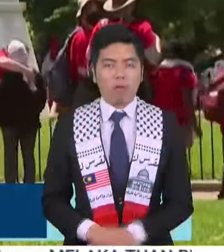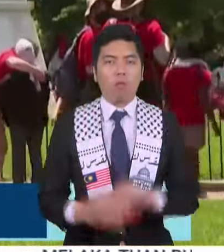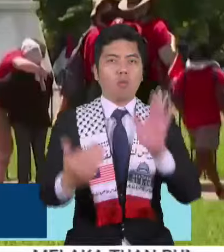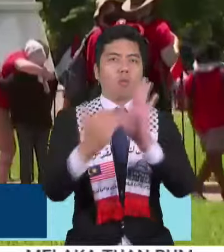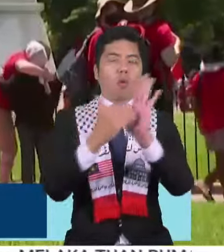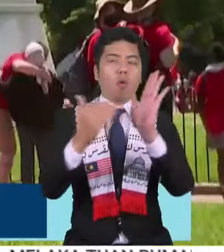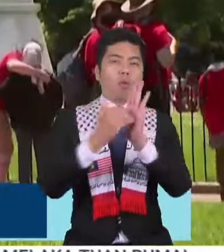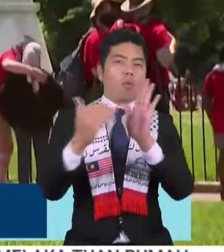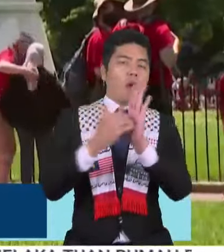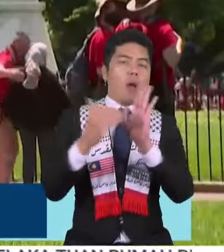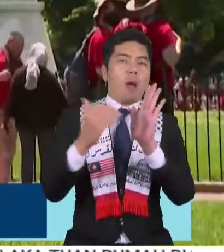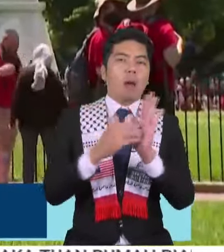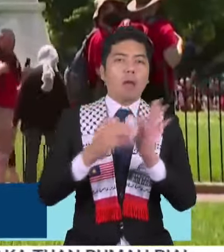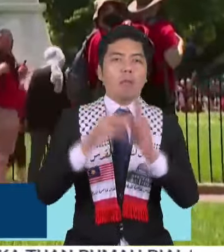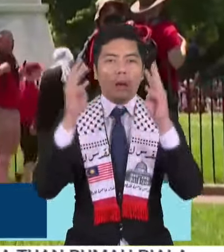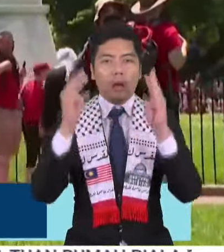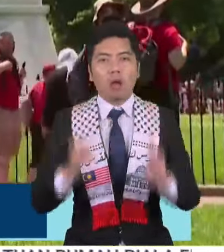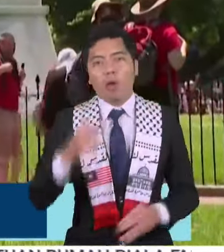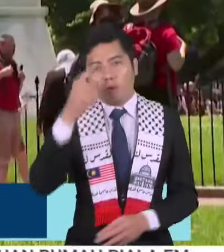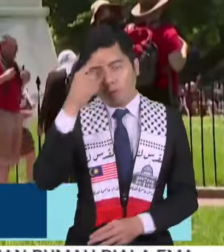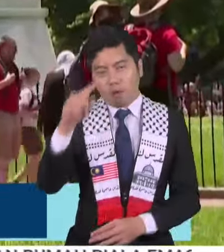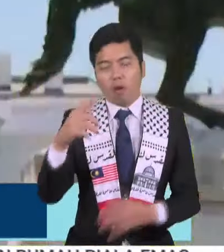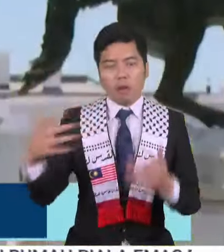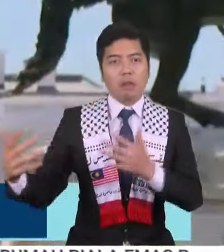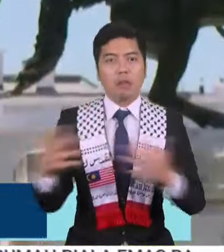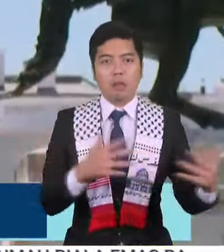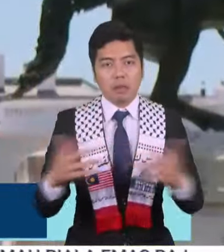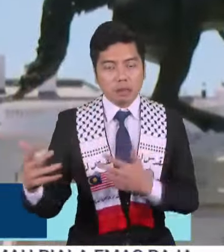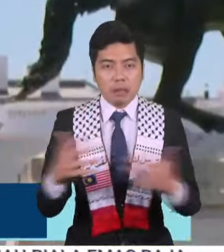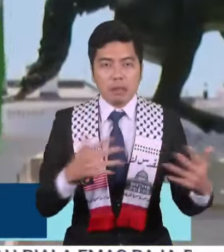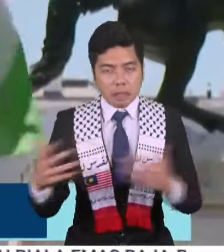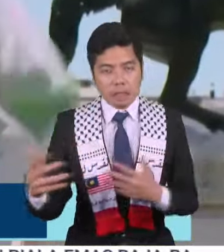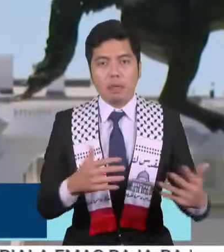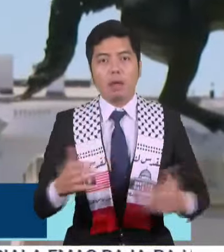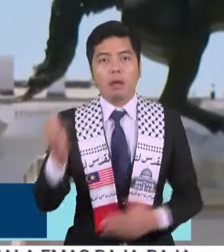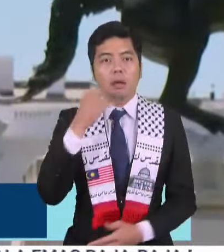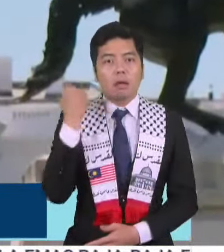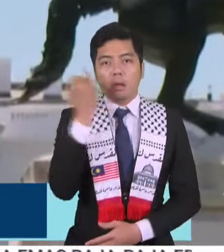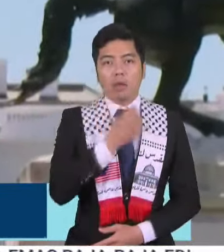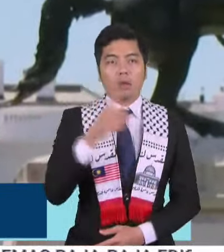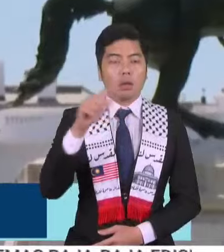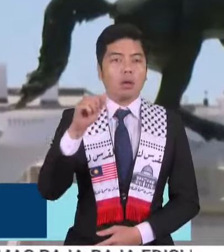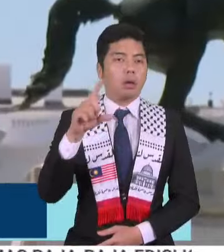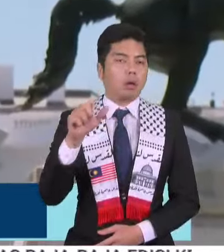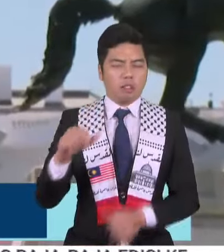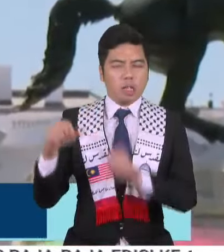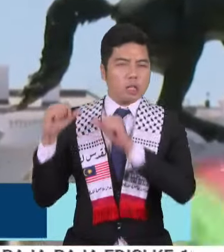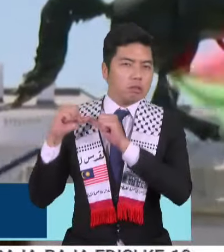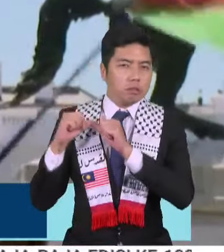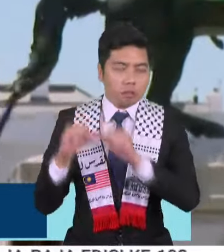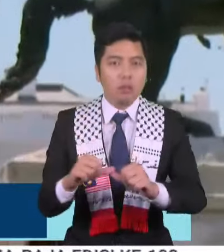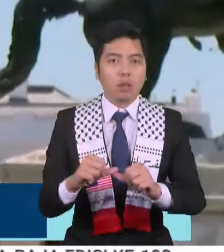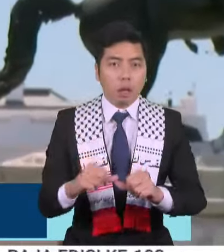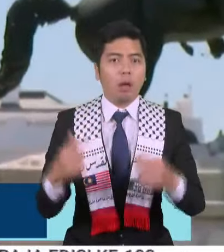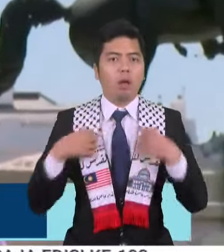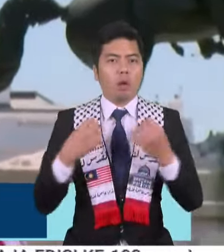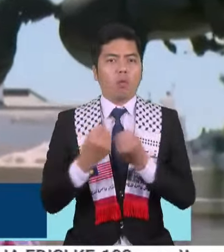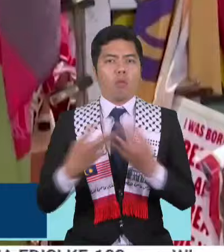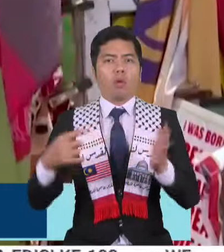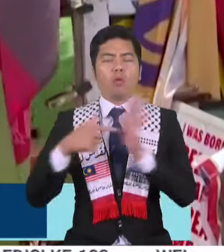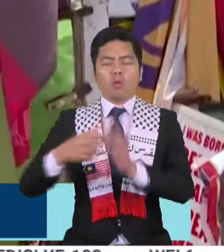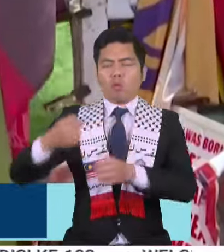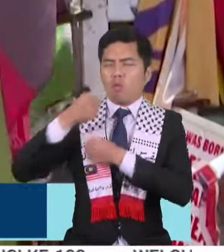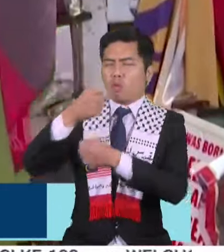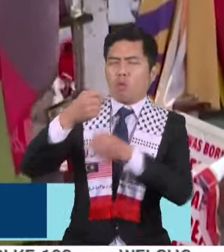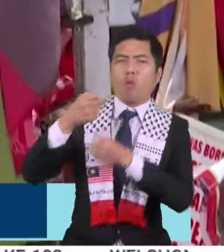Bantahan masyarakat terhadap masyarakat dunia terhadap perang Israel di Gaza berterusan. Terbaru, ribuan penunjuk